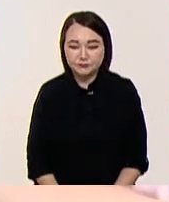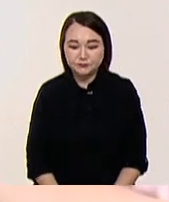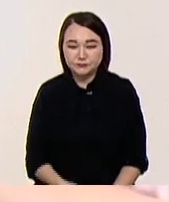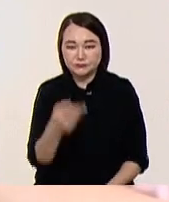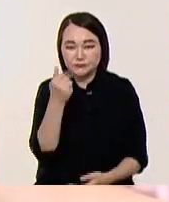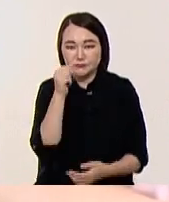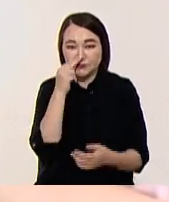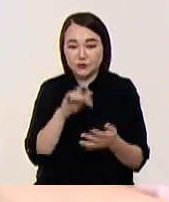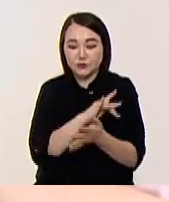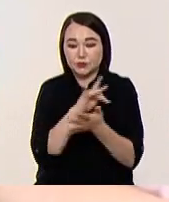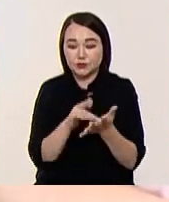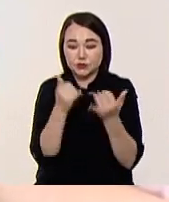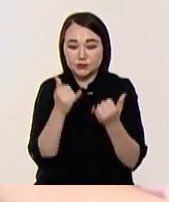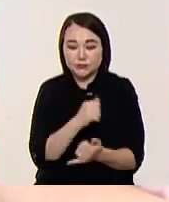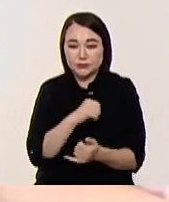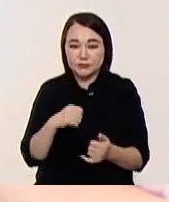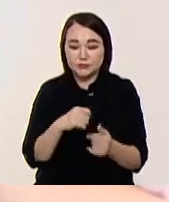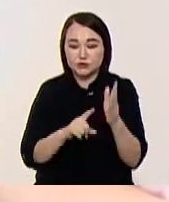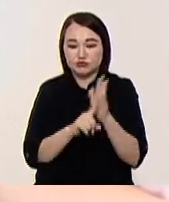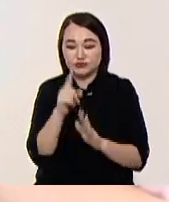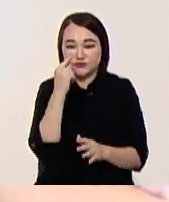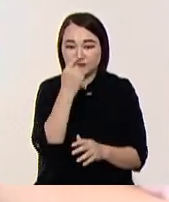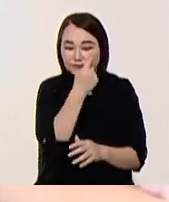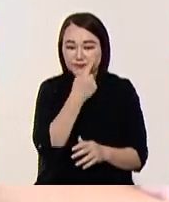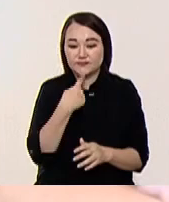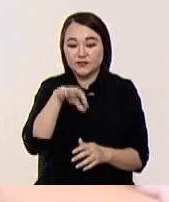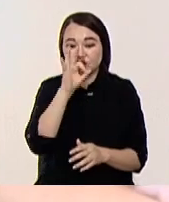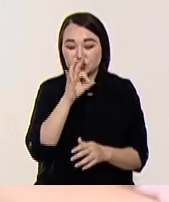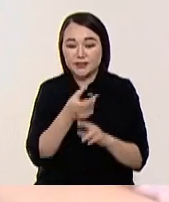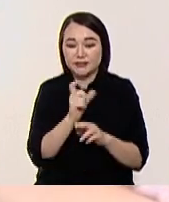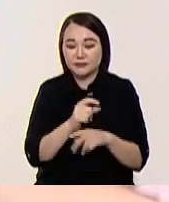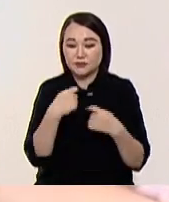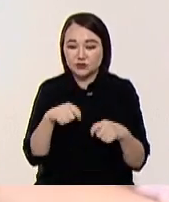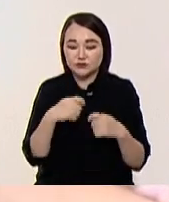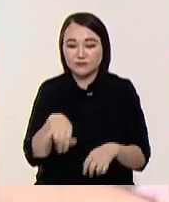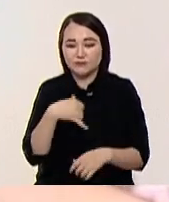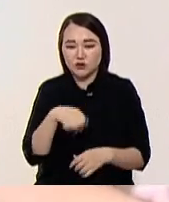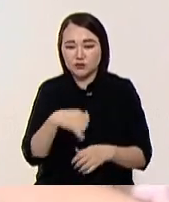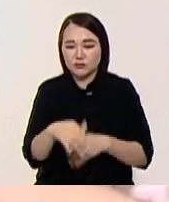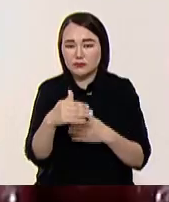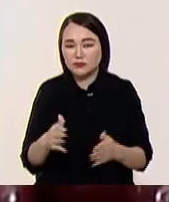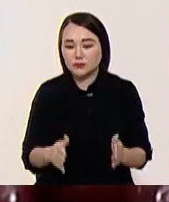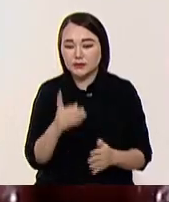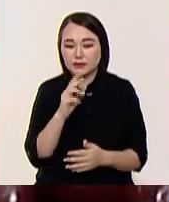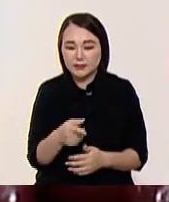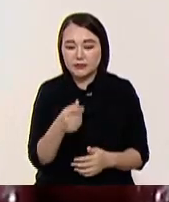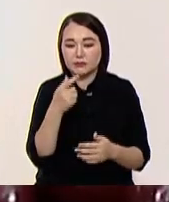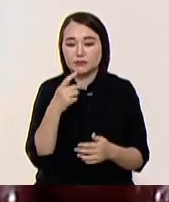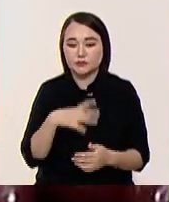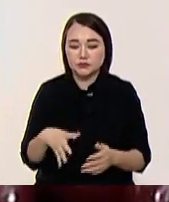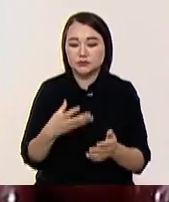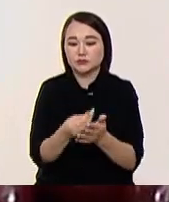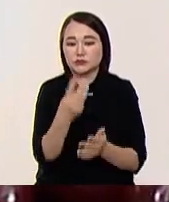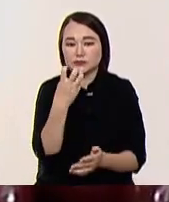Да, в Шымкенте сейчас в самом разгаре сезон вишни. На городских рынках эту ягоду продают ведрами и коробками. За килограмм придется выложить